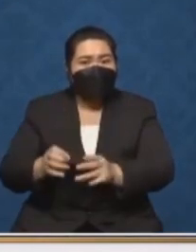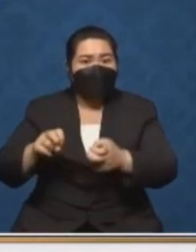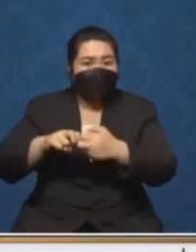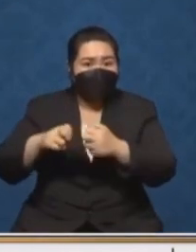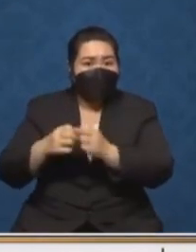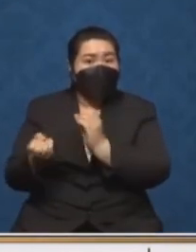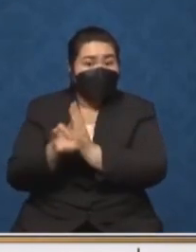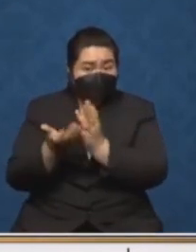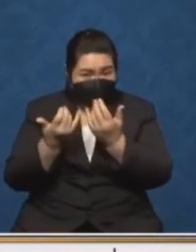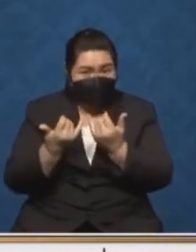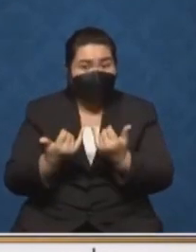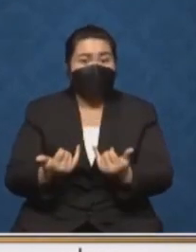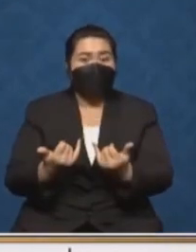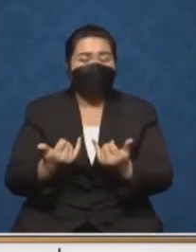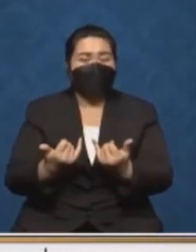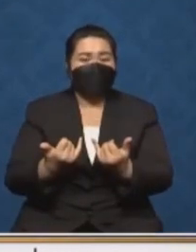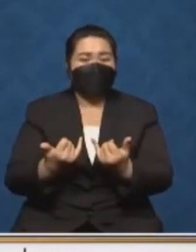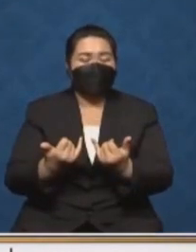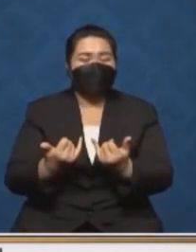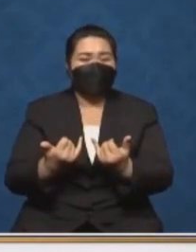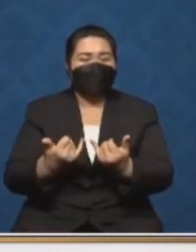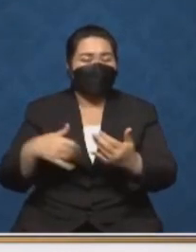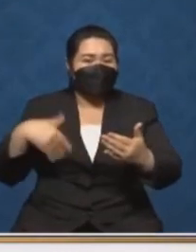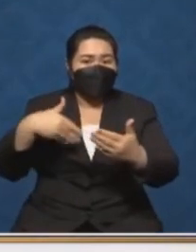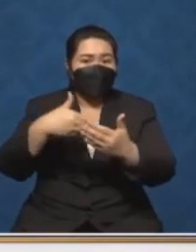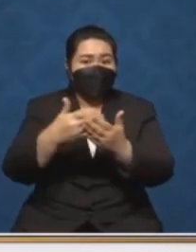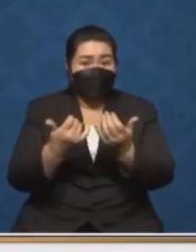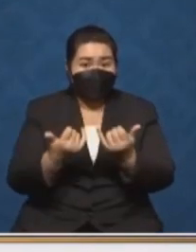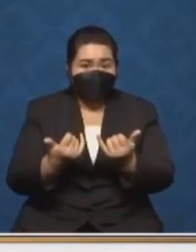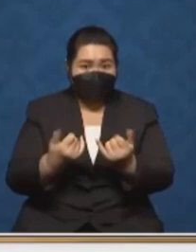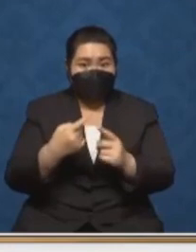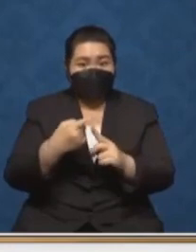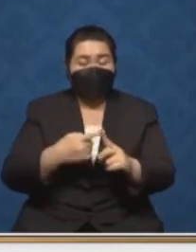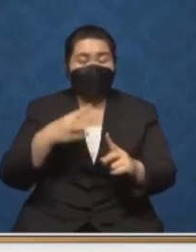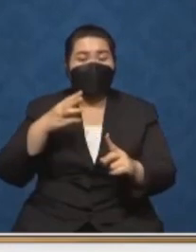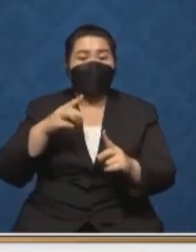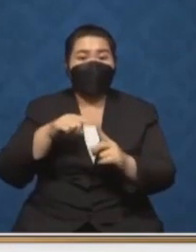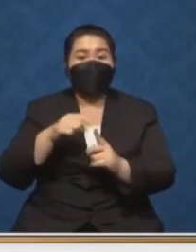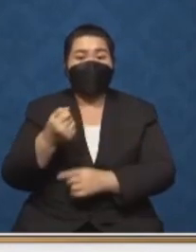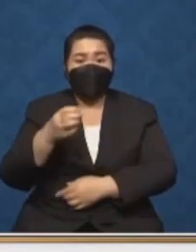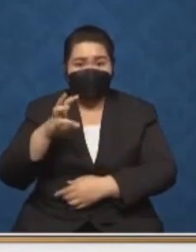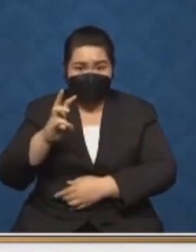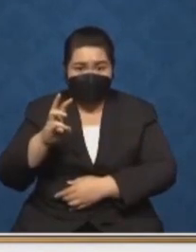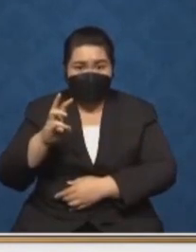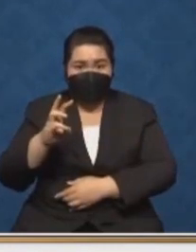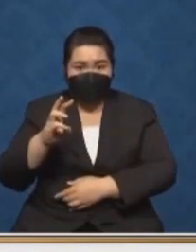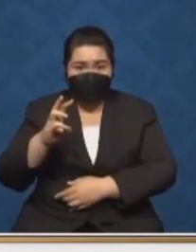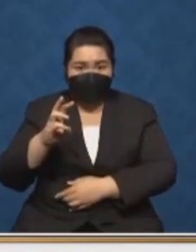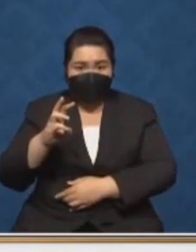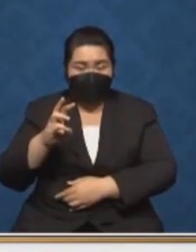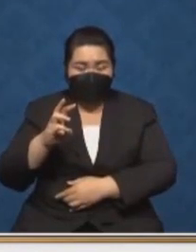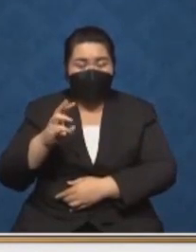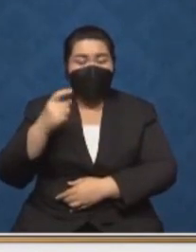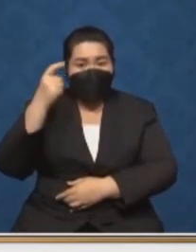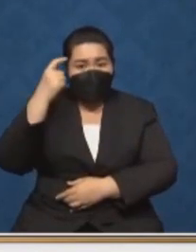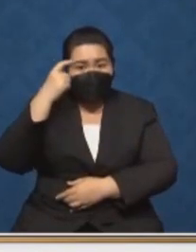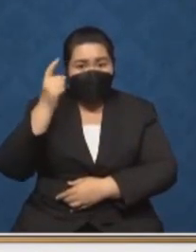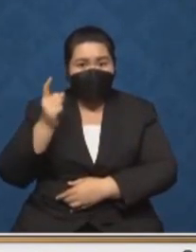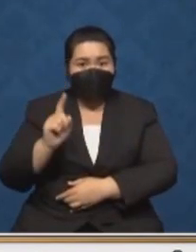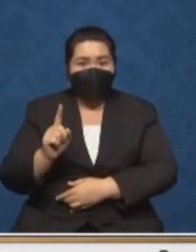วันนี้ถงวันที่ 16 ในธนายน ทราบว่า